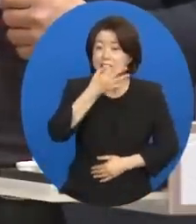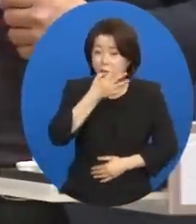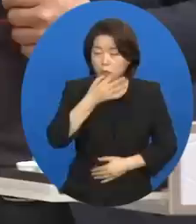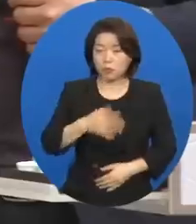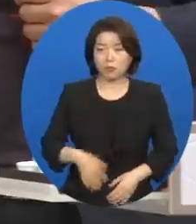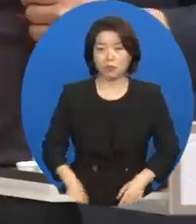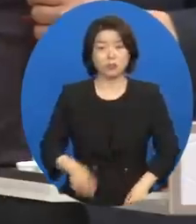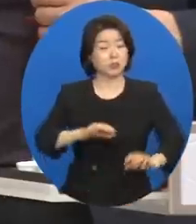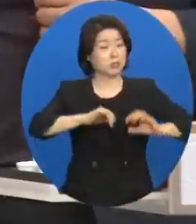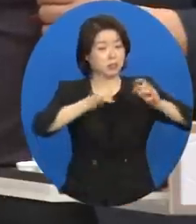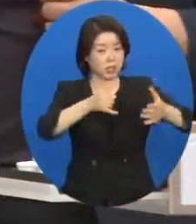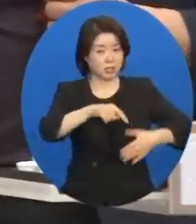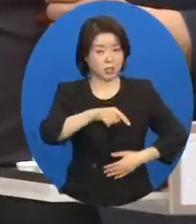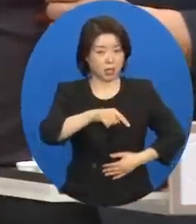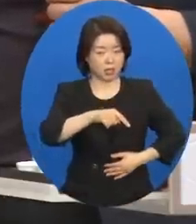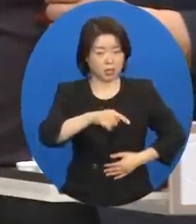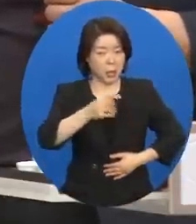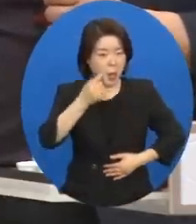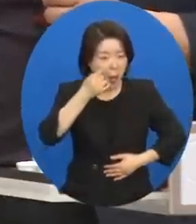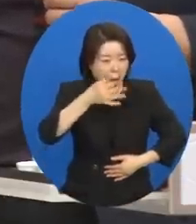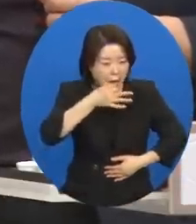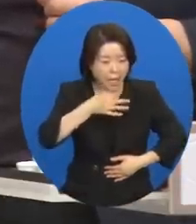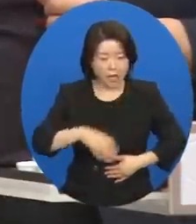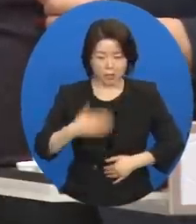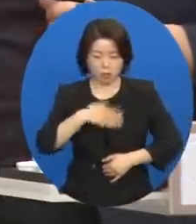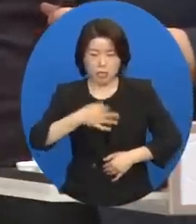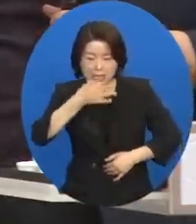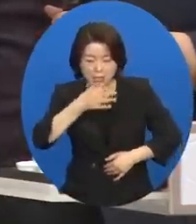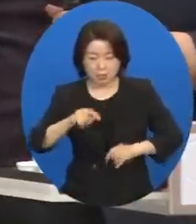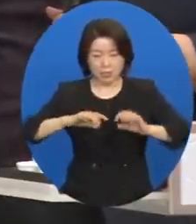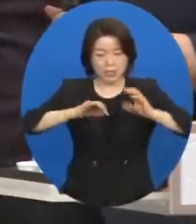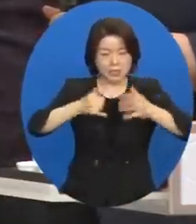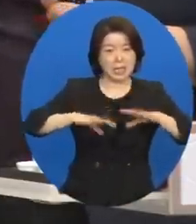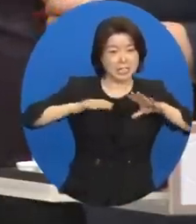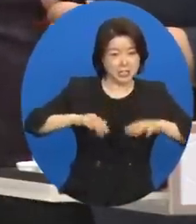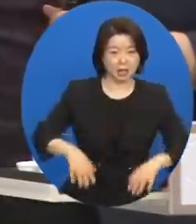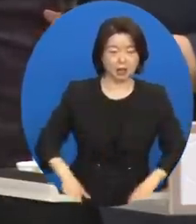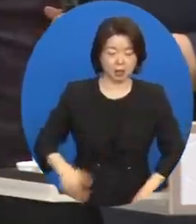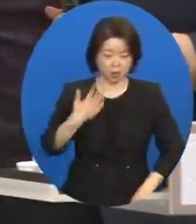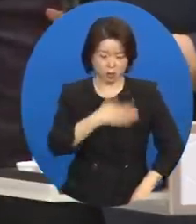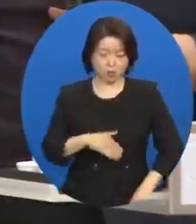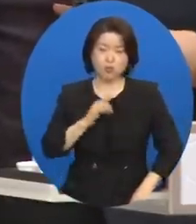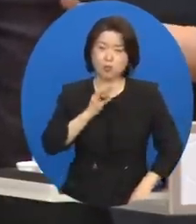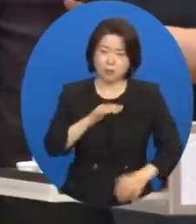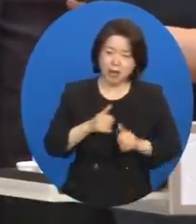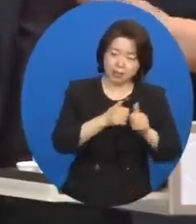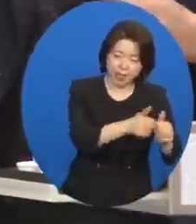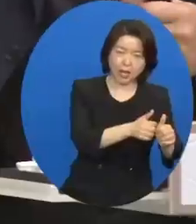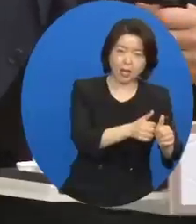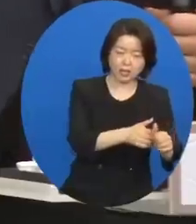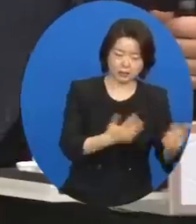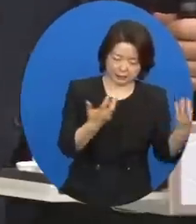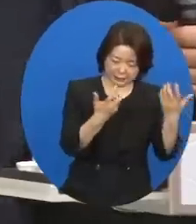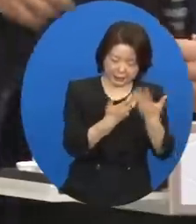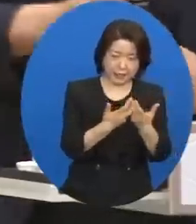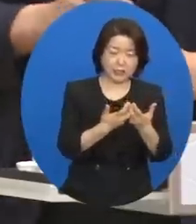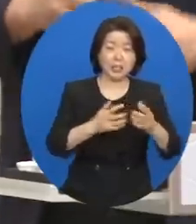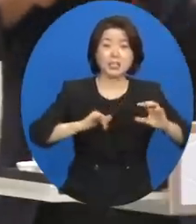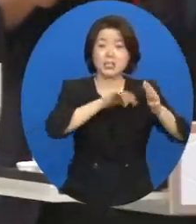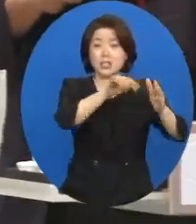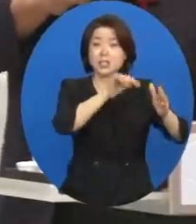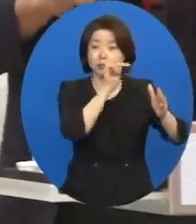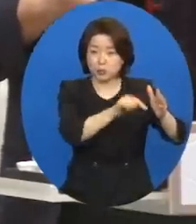그 세상 안목의 정욕, 육신의 정욕, 이생의 사랑 오직 육적이고 세속적인 걸로 가득 찬 세상